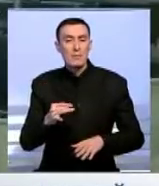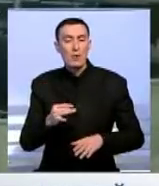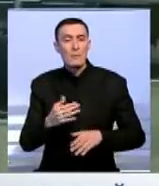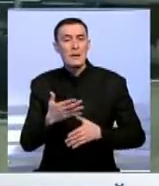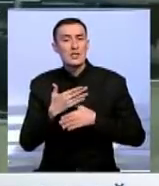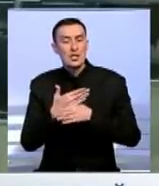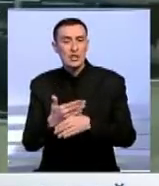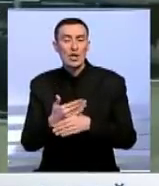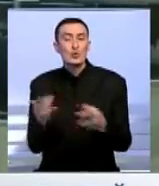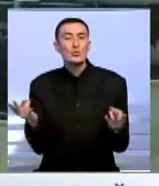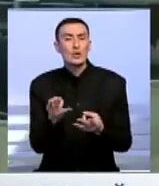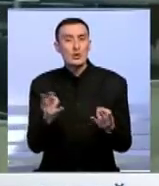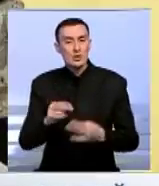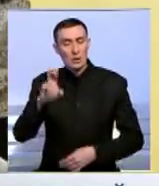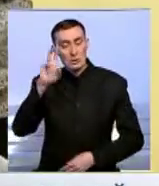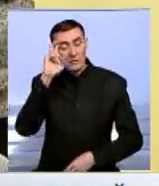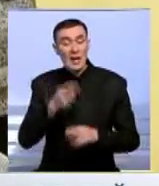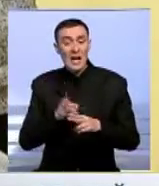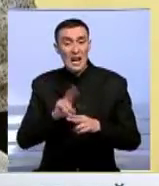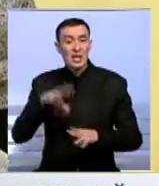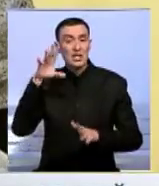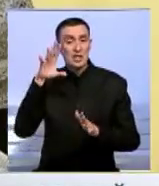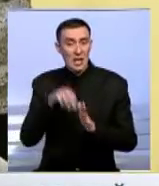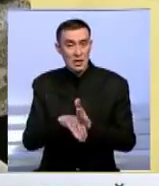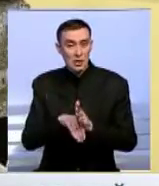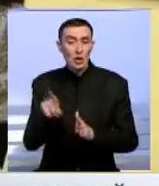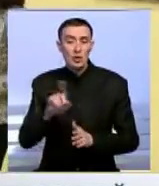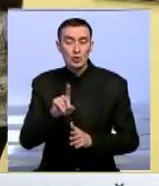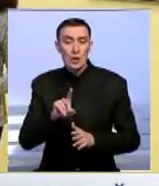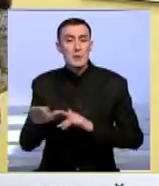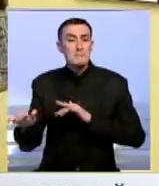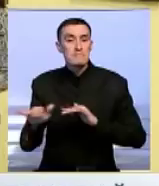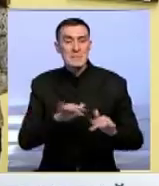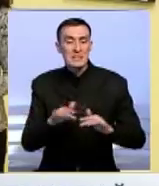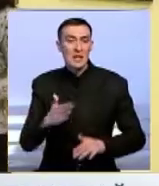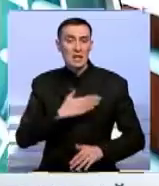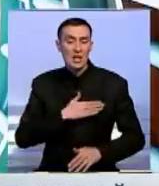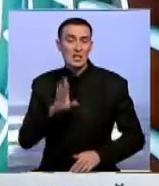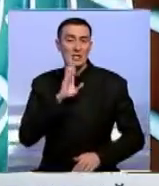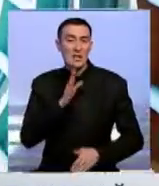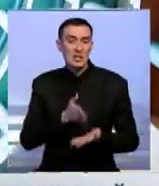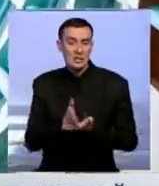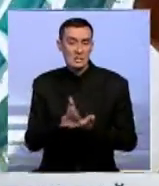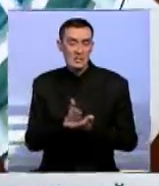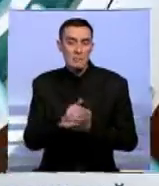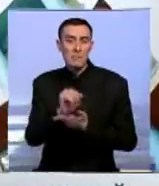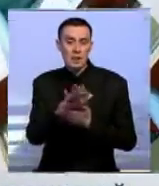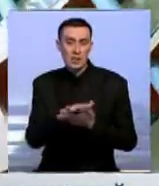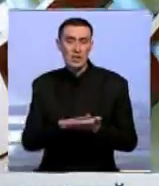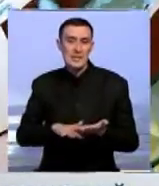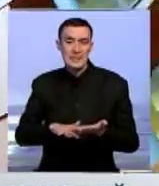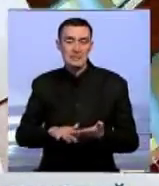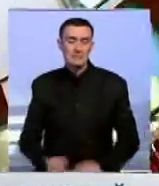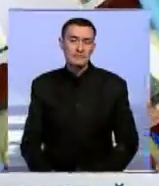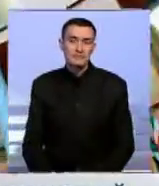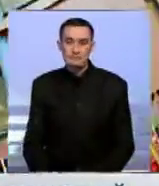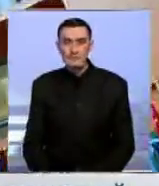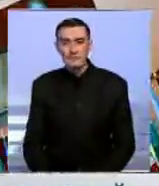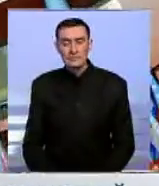поддержке нуждающихся стран. А это означает, что миссия нашей соотечественницы продолжается.